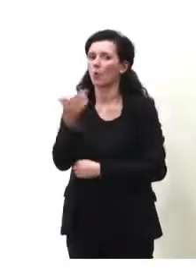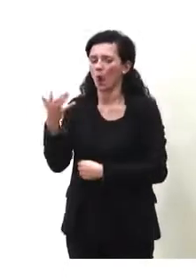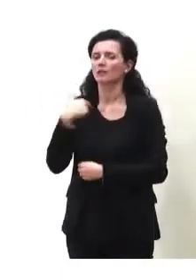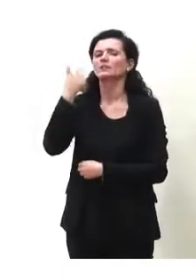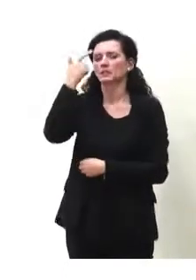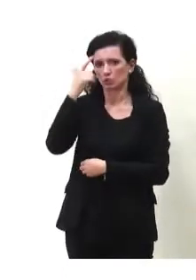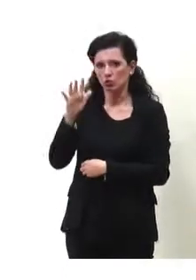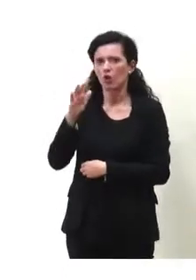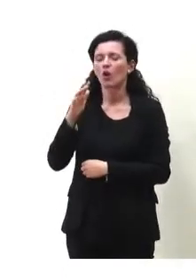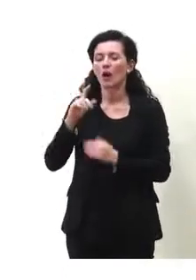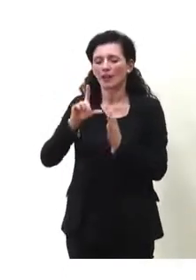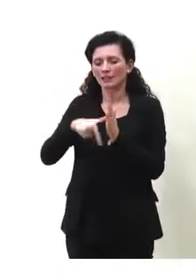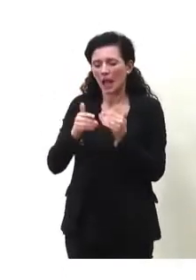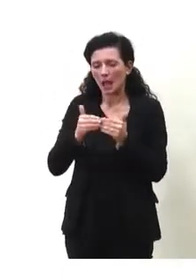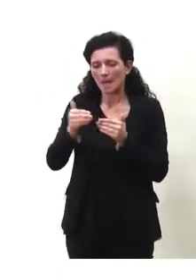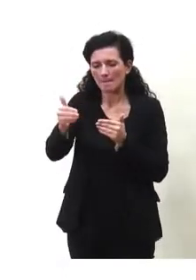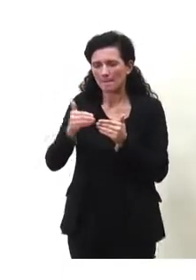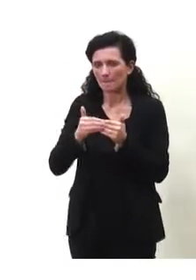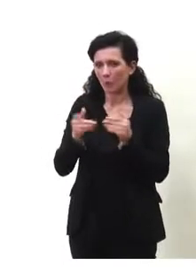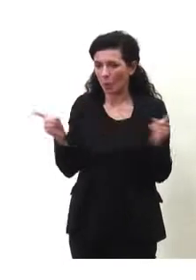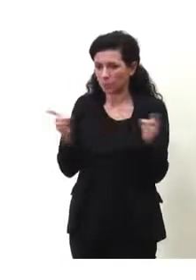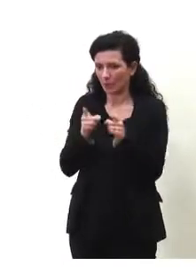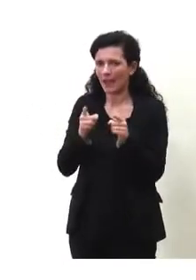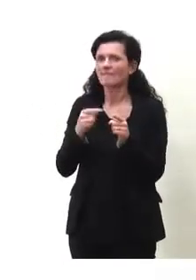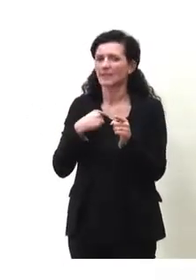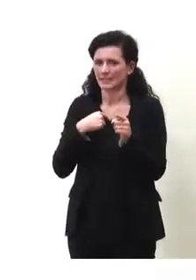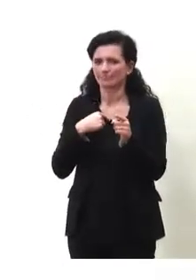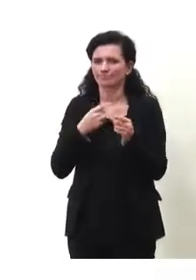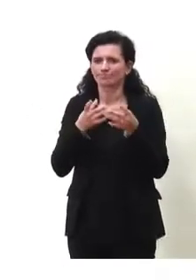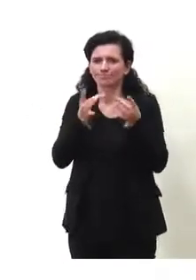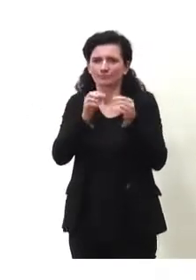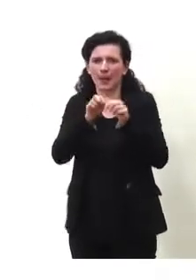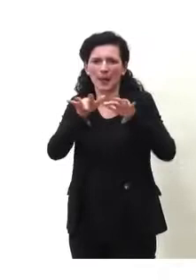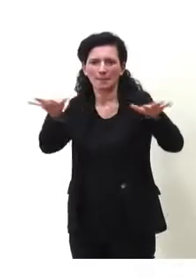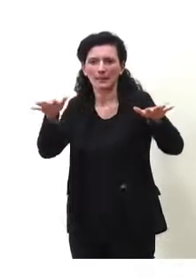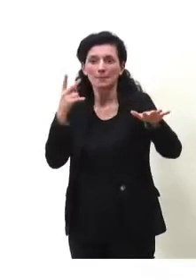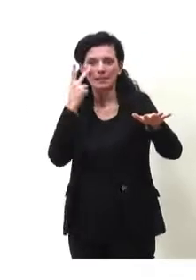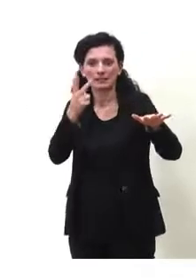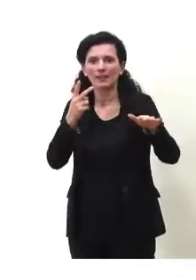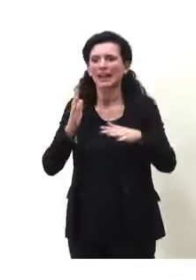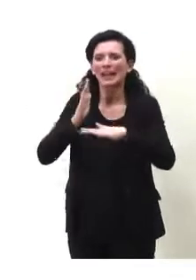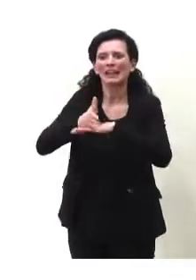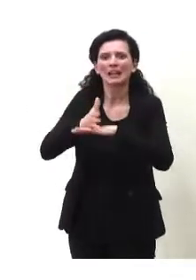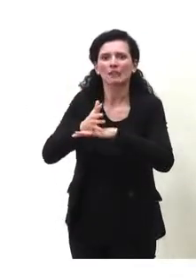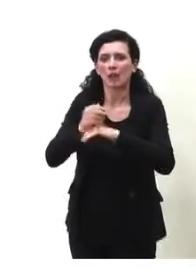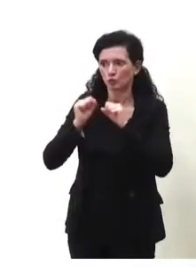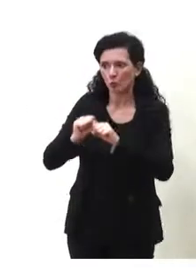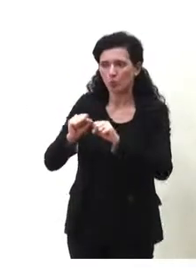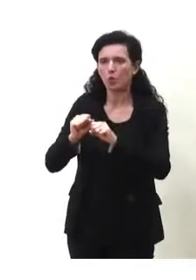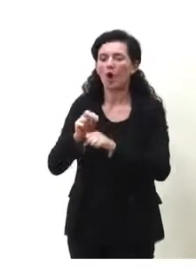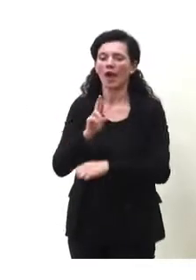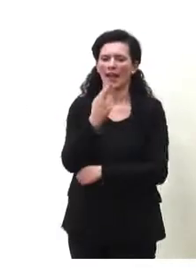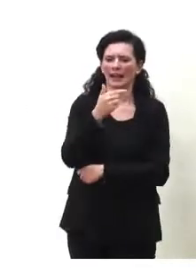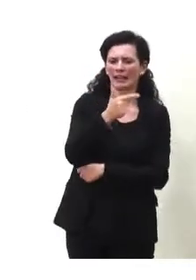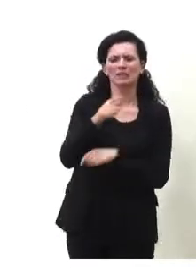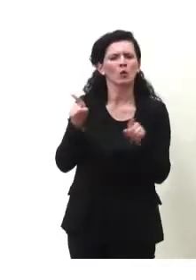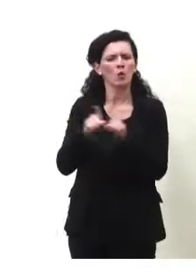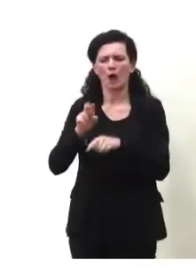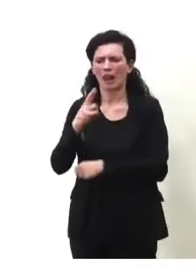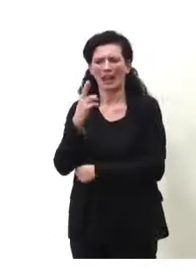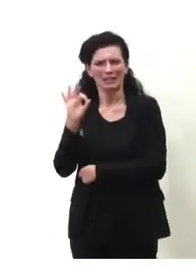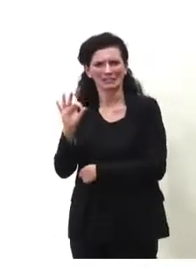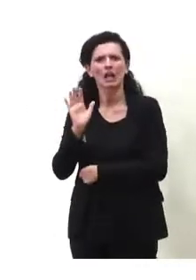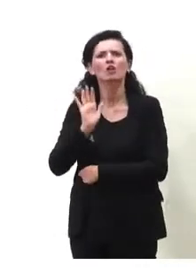termine, l'andamento dell'epidemia. E anche valutare ovviamente l'impatto degli interventi. RT è la stessa cosa di R0, solo che